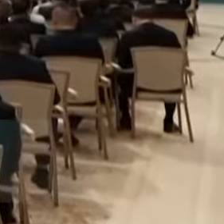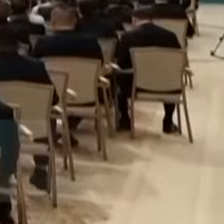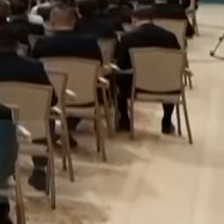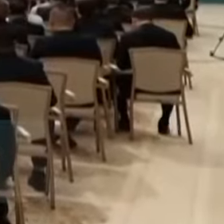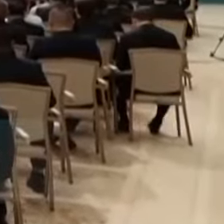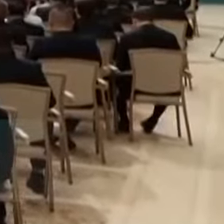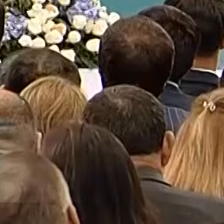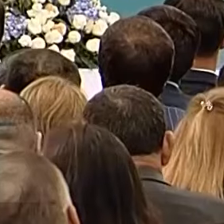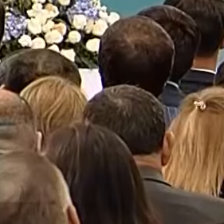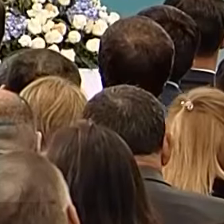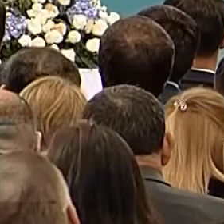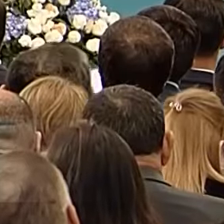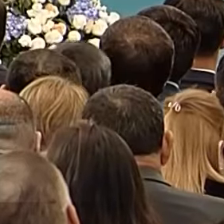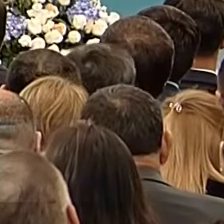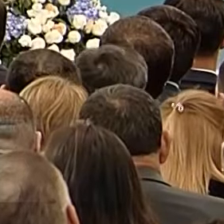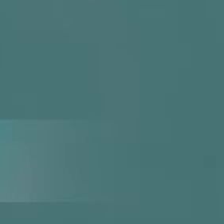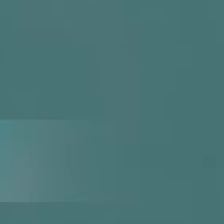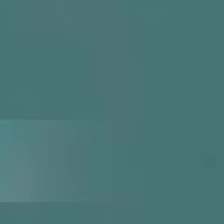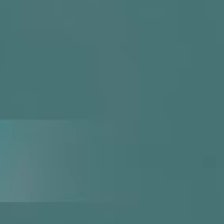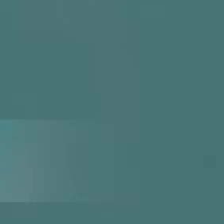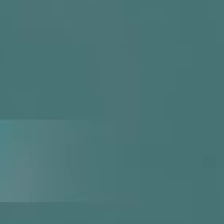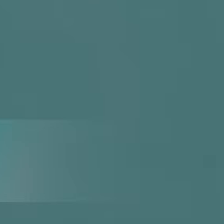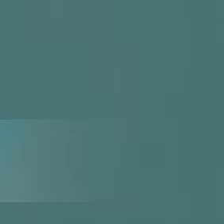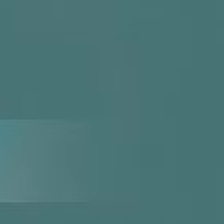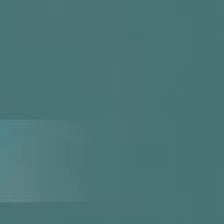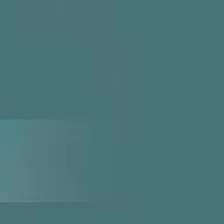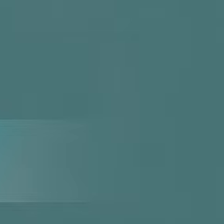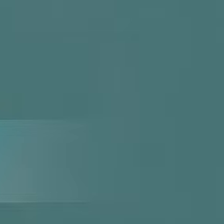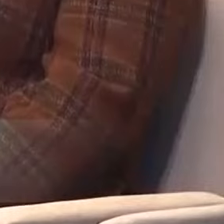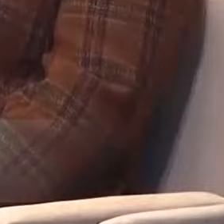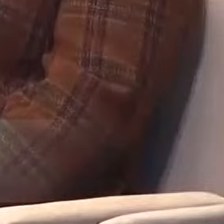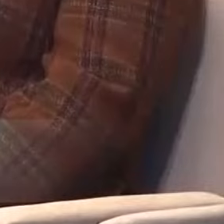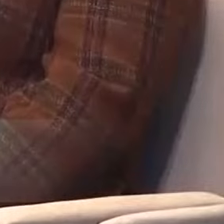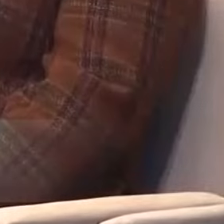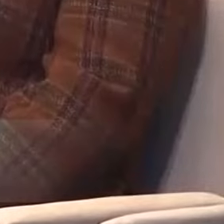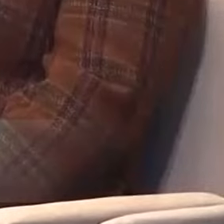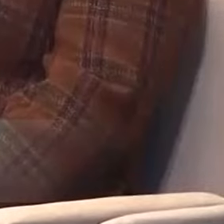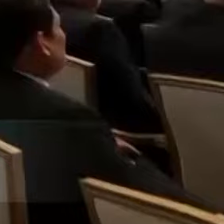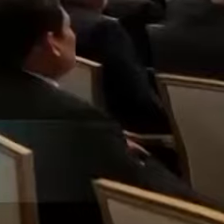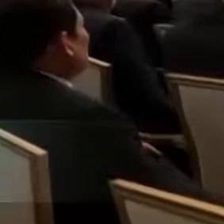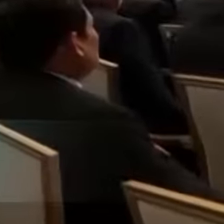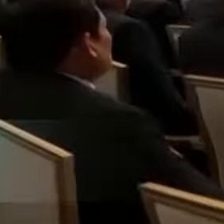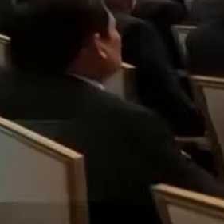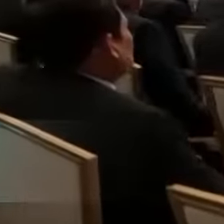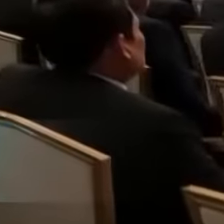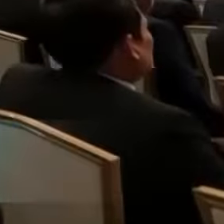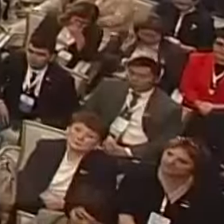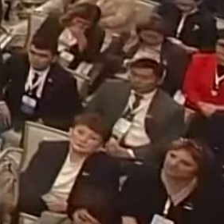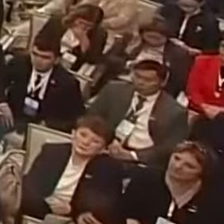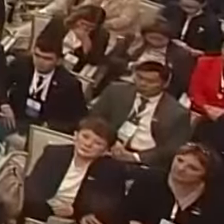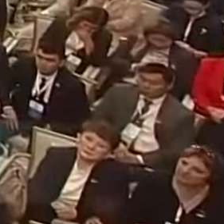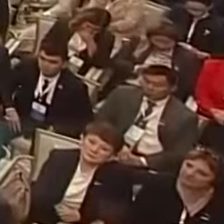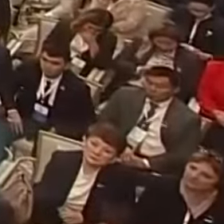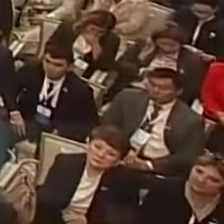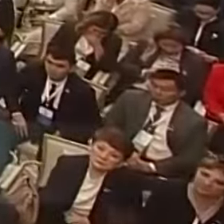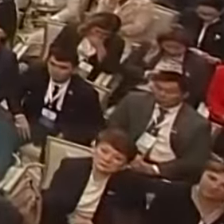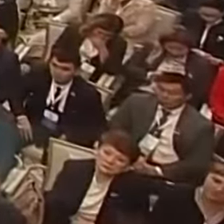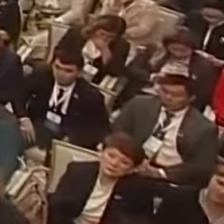Расширить влияние маслихатов призвал президент Касым-Жомарт Токаев. Какие вопросы затронули в ходе второго республиканского форума депутатов маслихатов всех